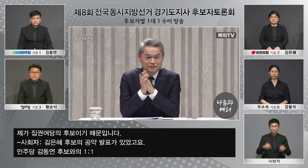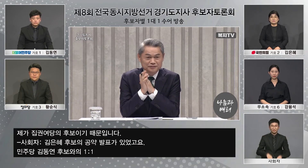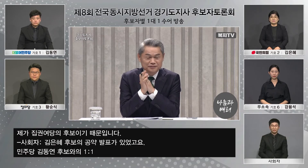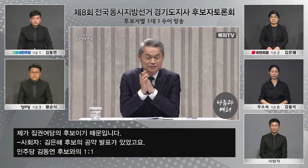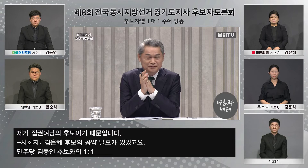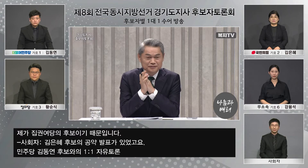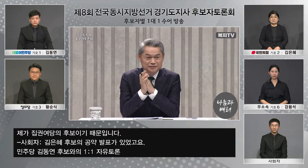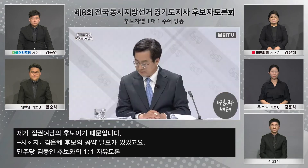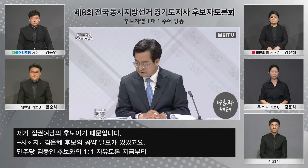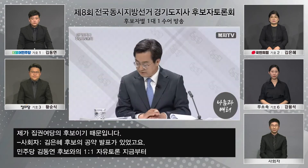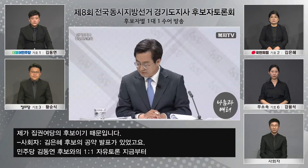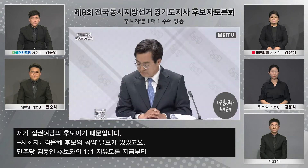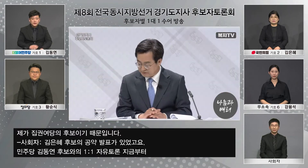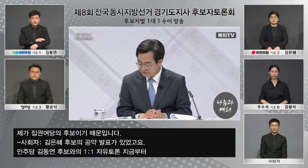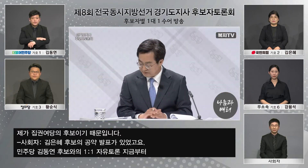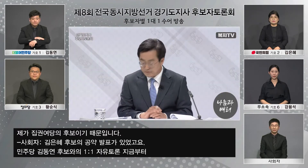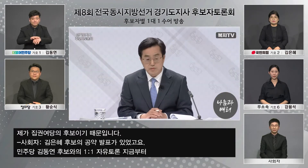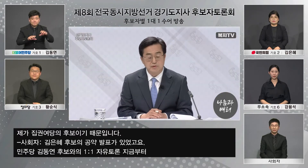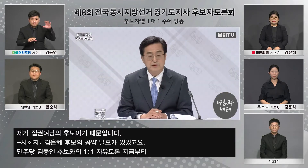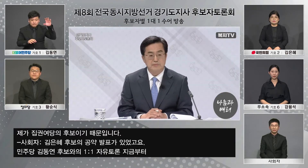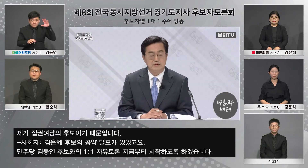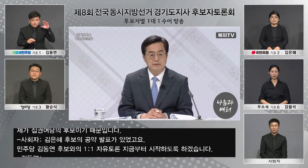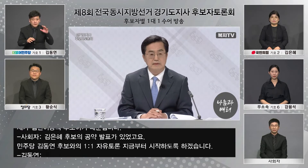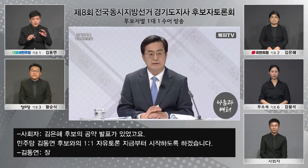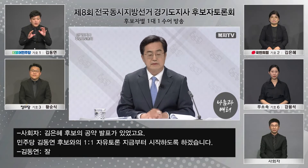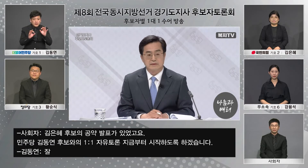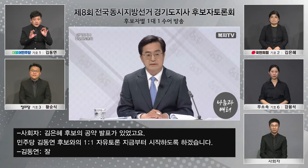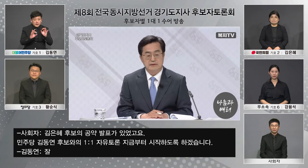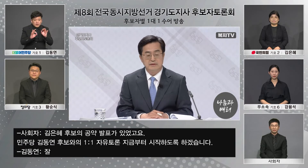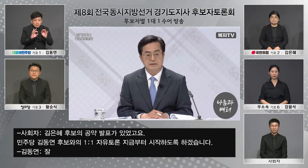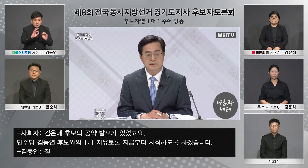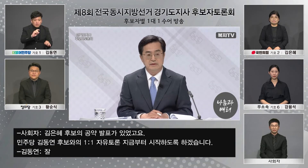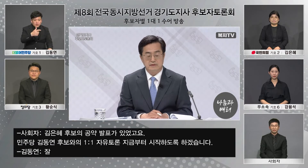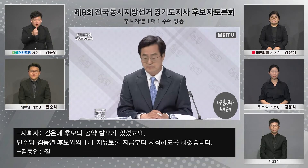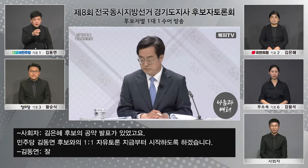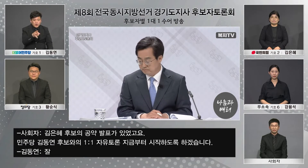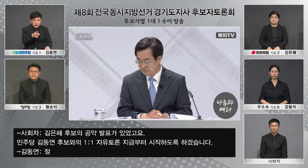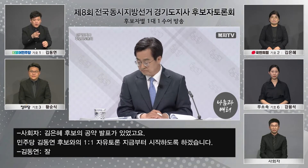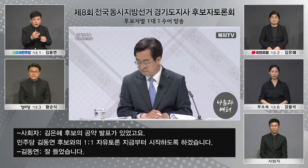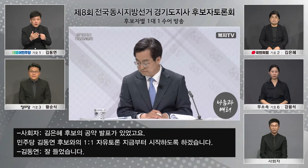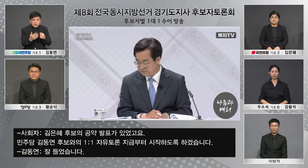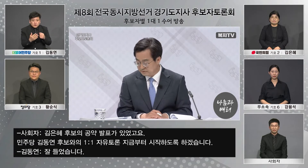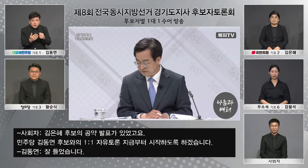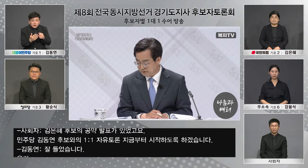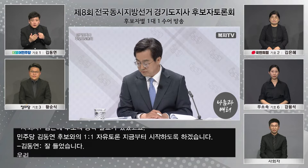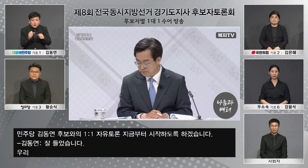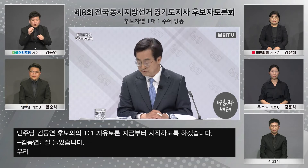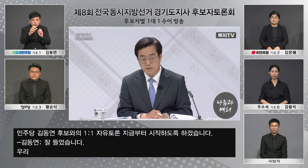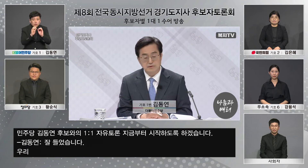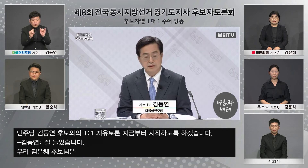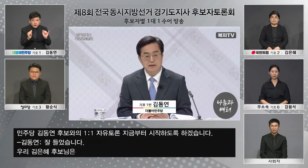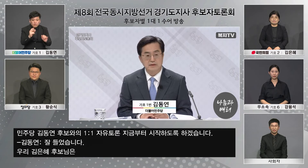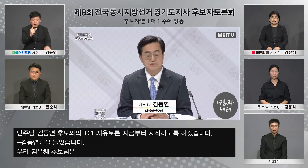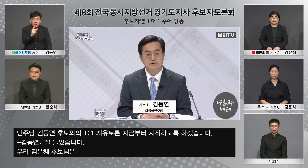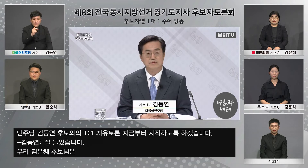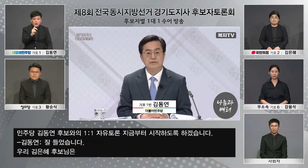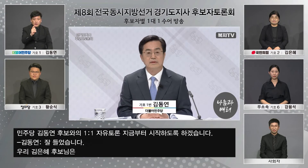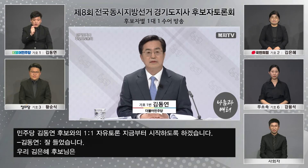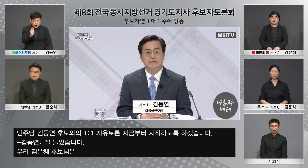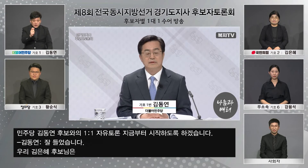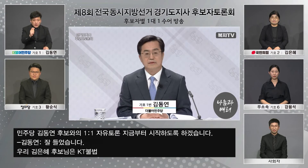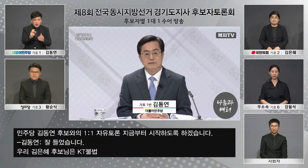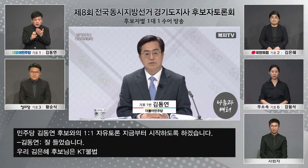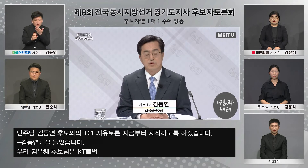네, 잘 들었습니다. 우리 김은혜 후보님은 KT 불법 채용